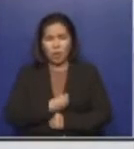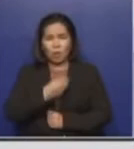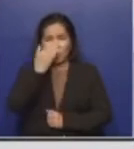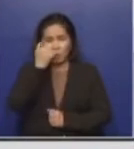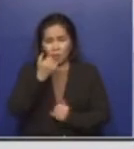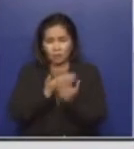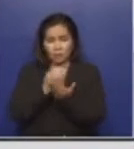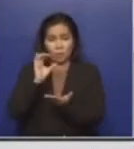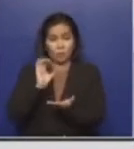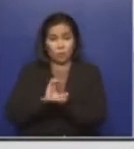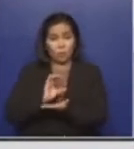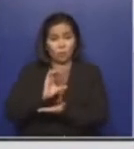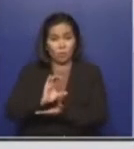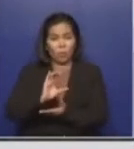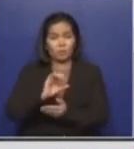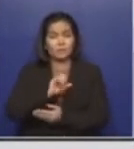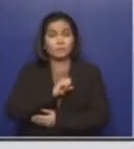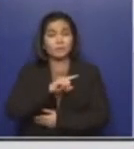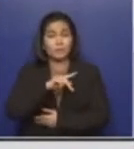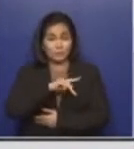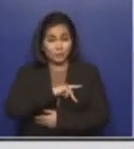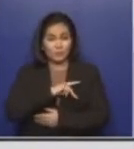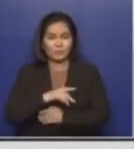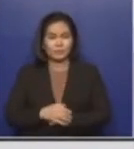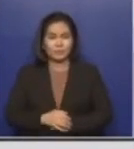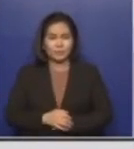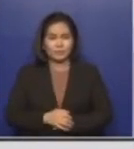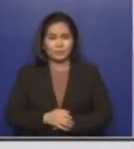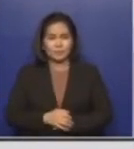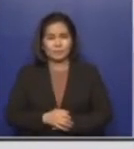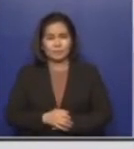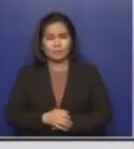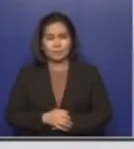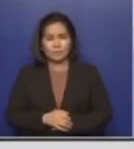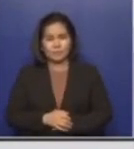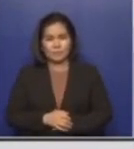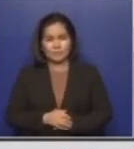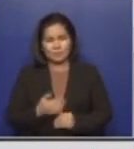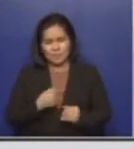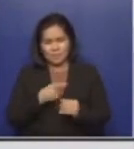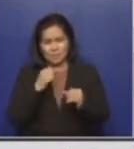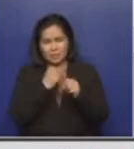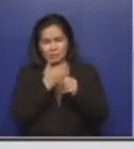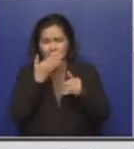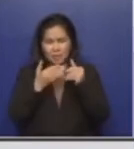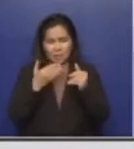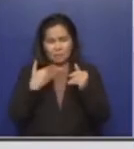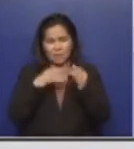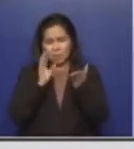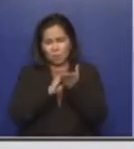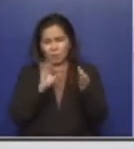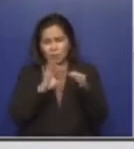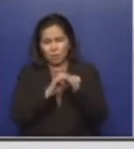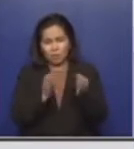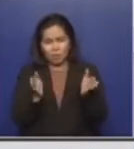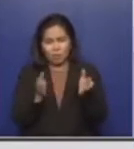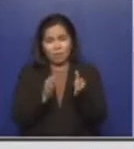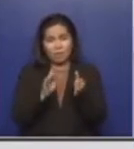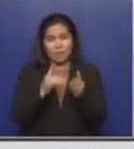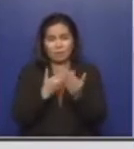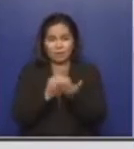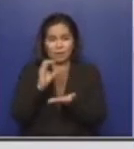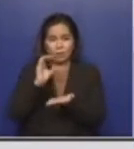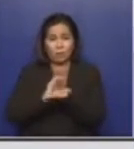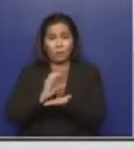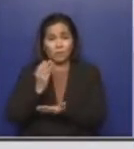ทธเอาละมันเนื้อหาสาระของสำนักพุทธมันไม่ใหญ่เล็กๆ 4,000 กว่าล้าน